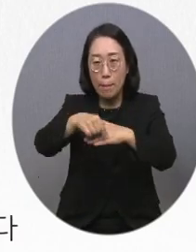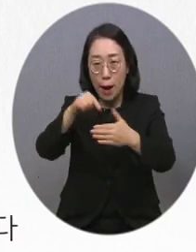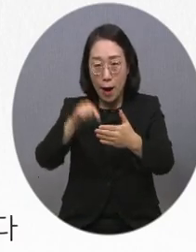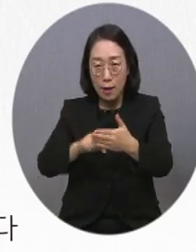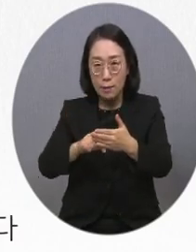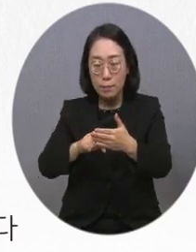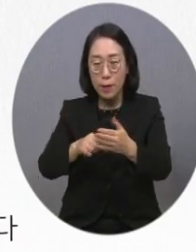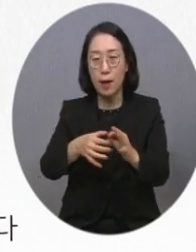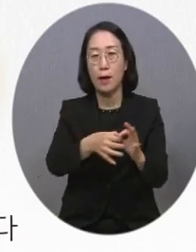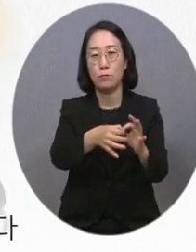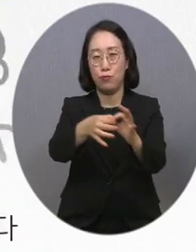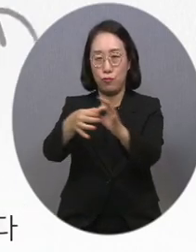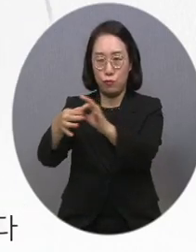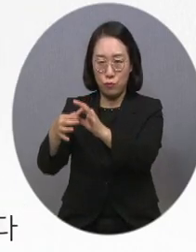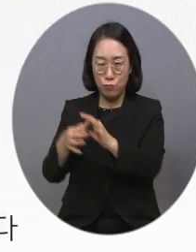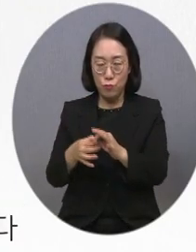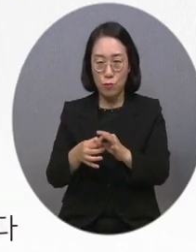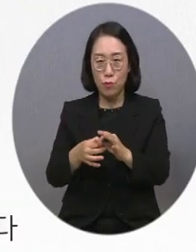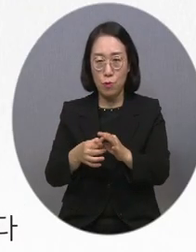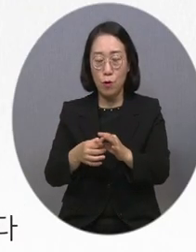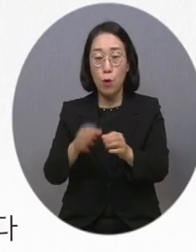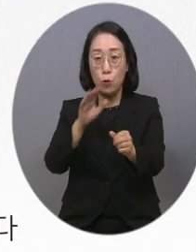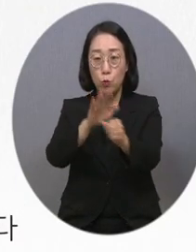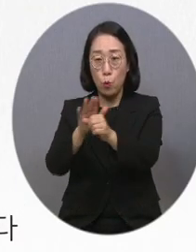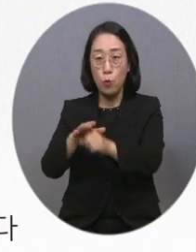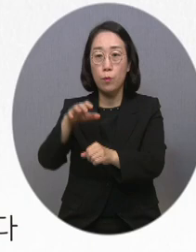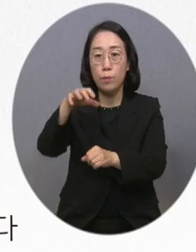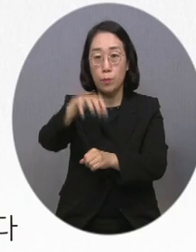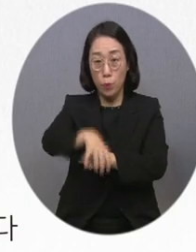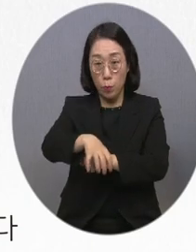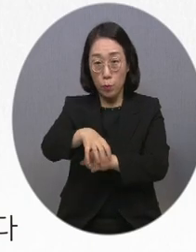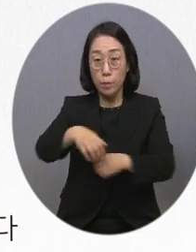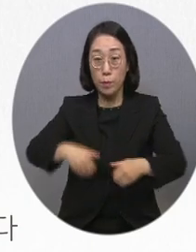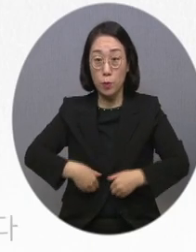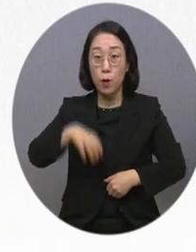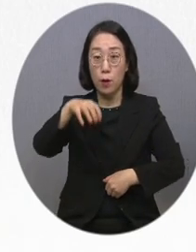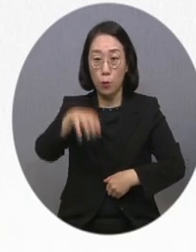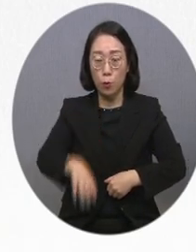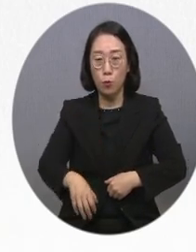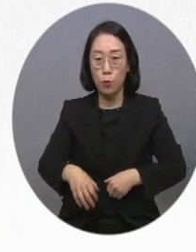우리 사회 도움이 필요한 모든 곳들을 지원해 왔습니다.